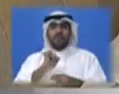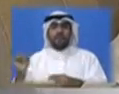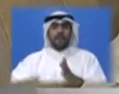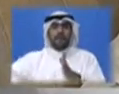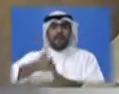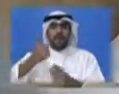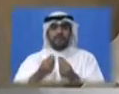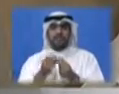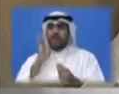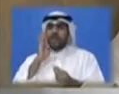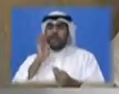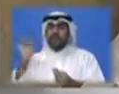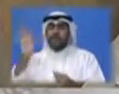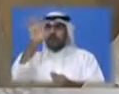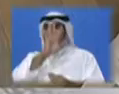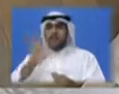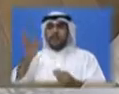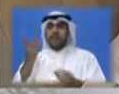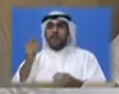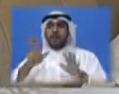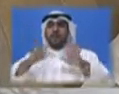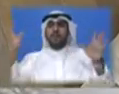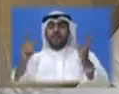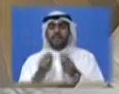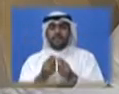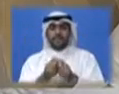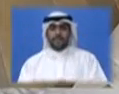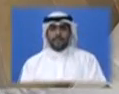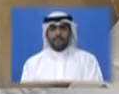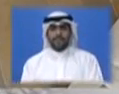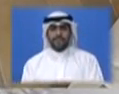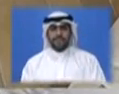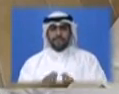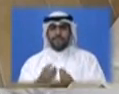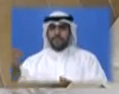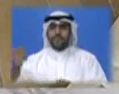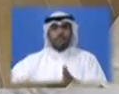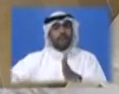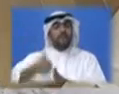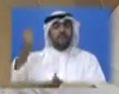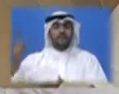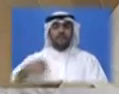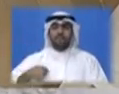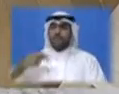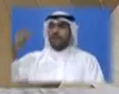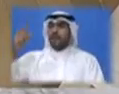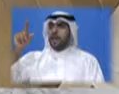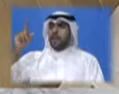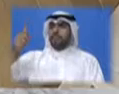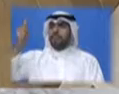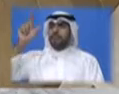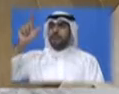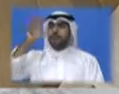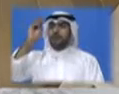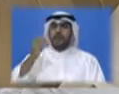في دورة الألعاب الآسيوية 17 من خلال البطل عبد الله المزين الذي حقق ميدالية